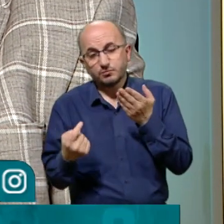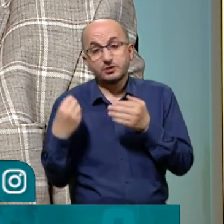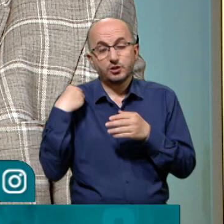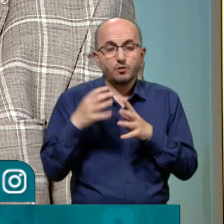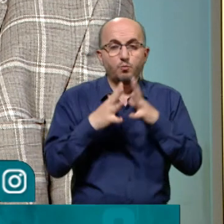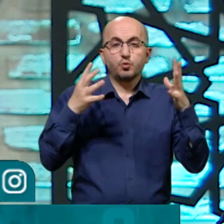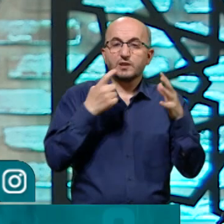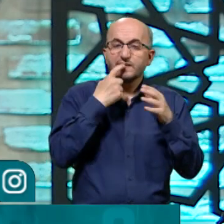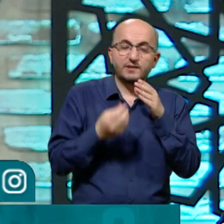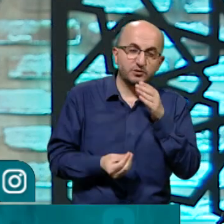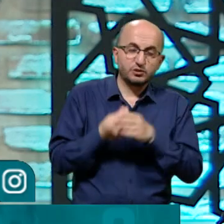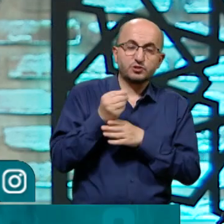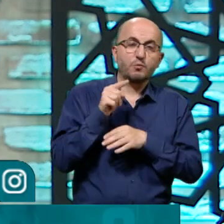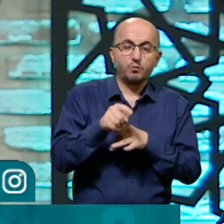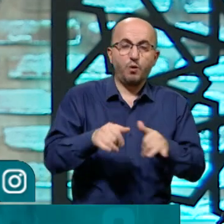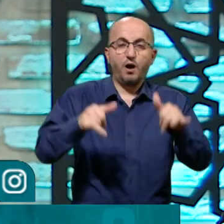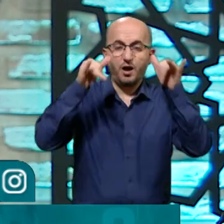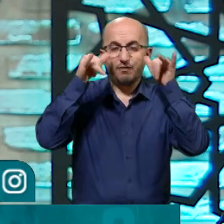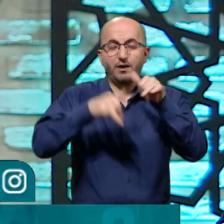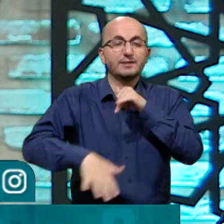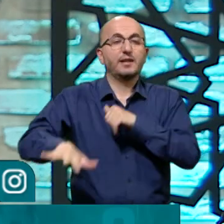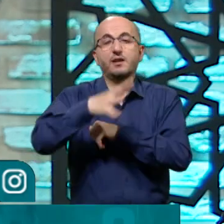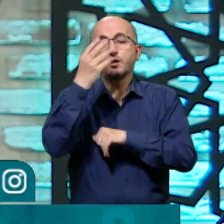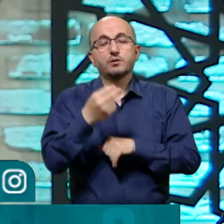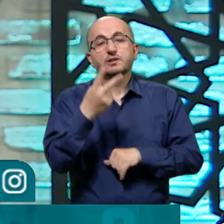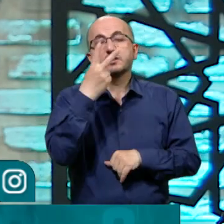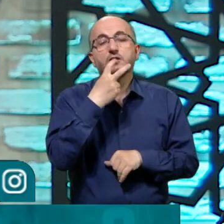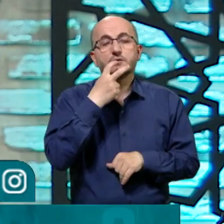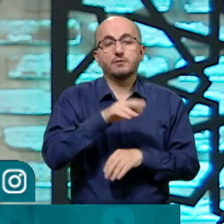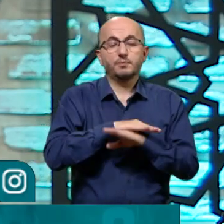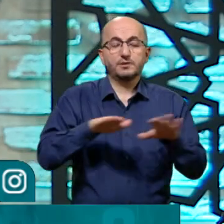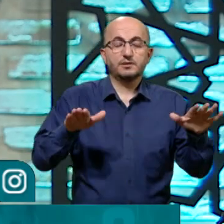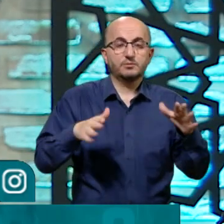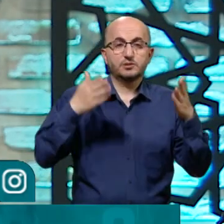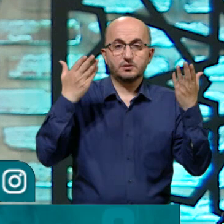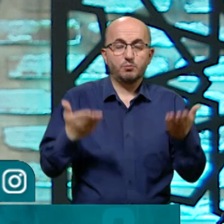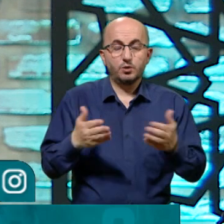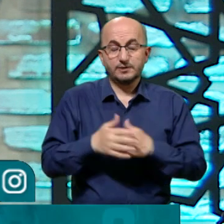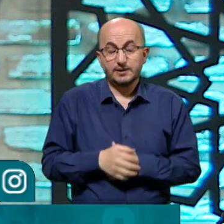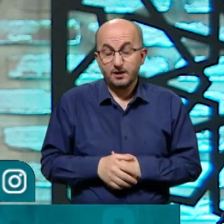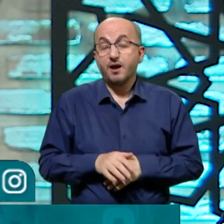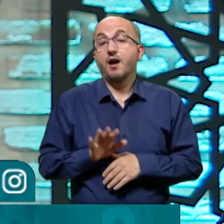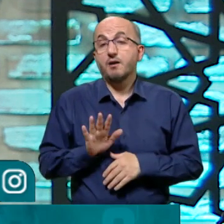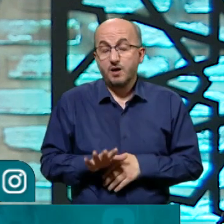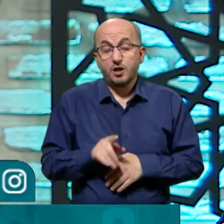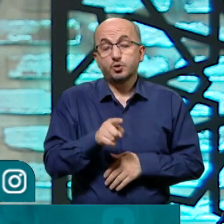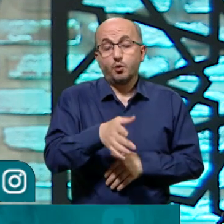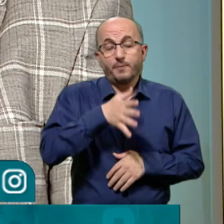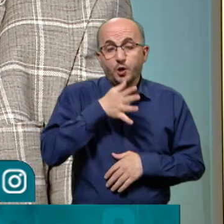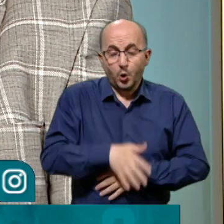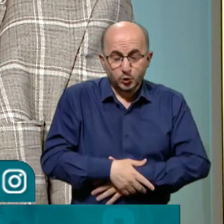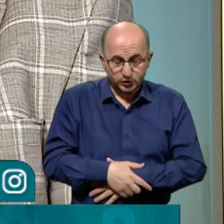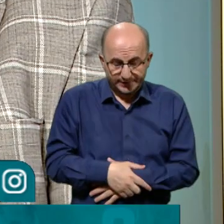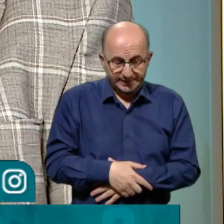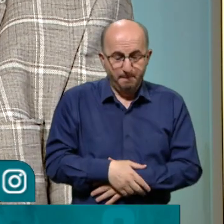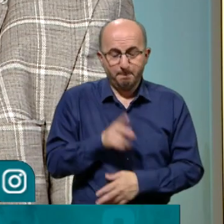büyük dişler çıkınca bu hayvan genel olarak bu iki yaşını bitirmiş demektir fakat şunu biliyoruz ki